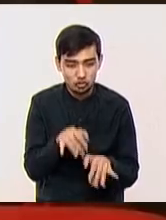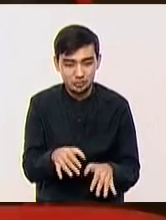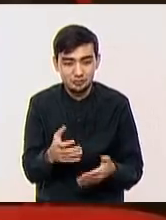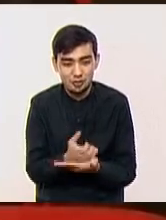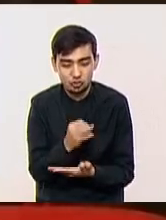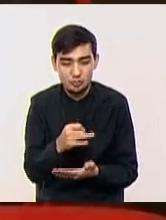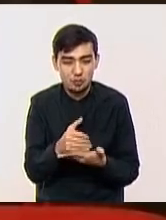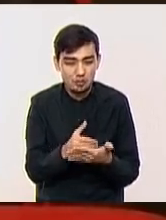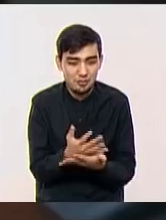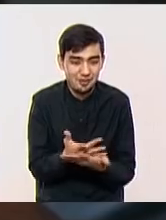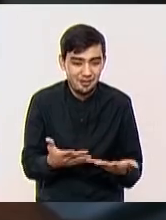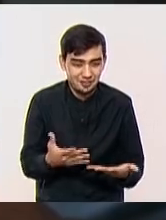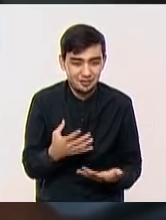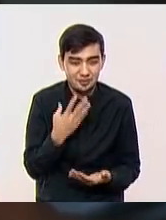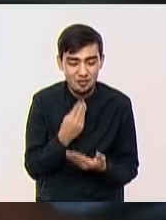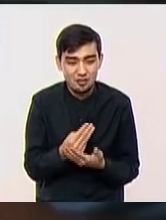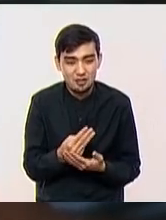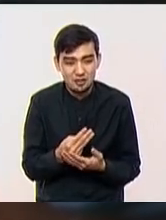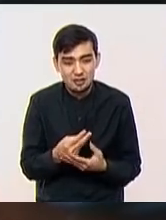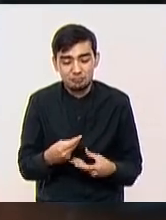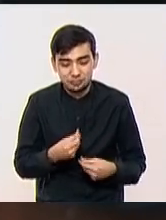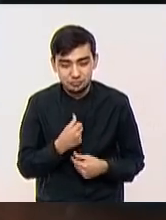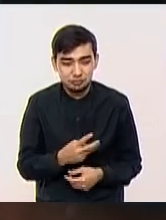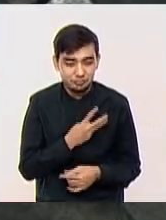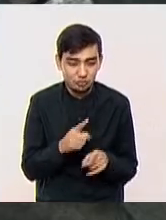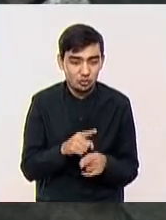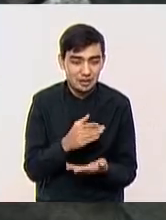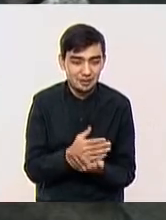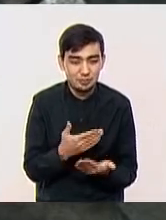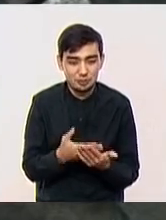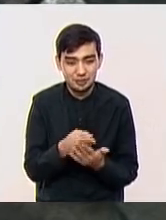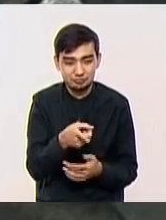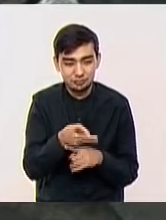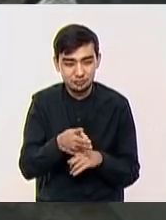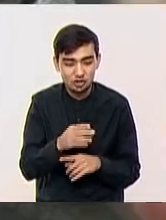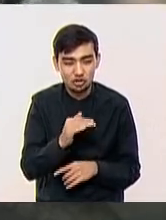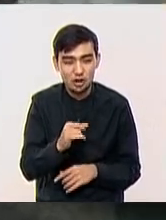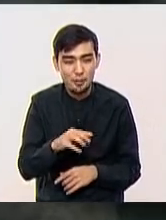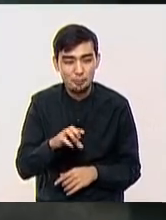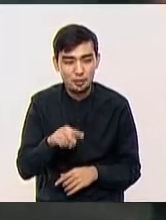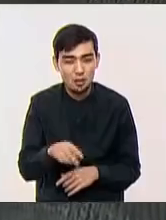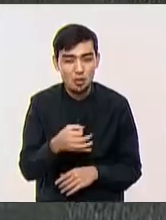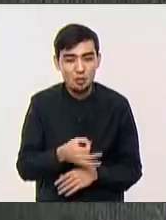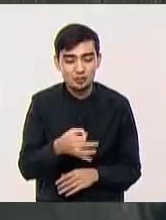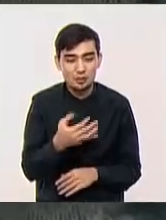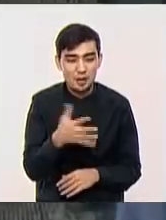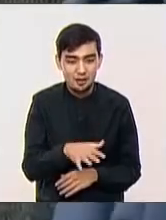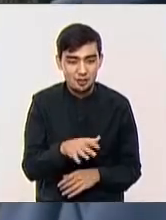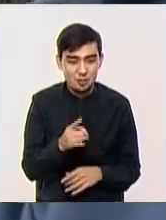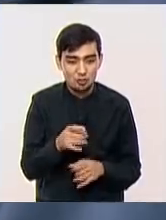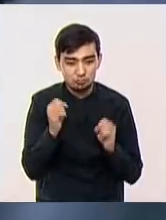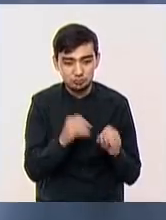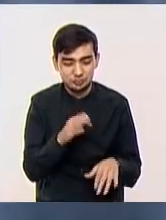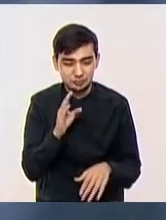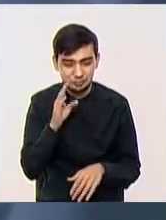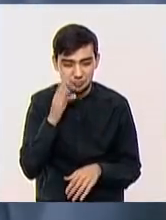бағдарлама біраз кейіпкерлерінің қуанышқа бөленгенін де айтуымыз керек. Мәселен, дәл осы эфирде Жамбыл облысында 5 баласын әкесіне қалдырып, із-түссіз